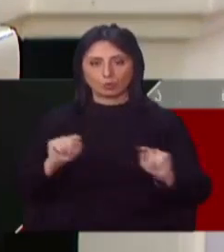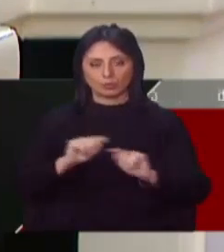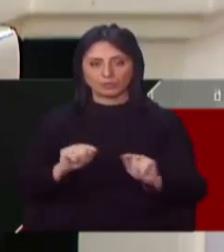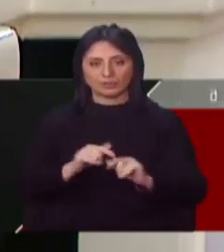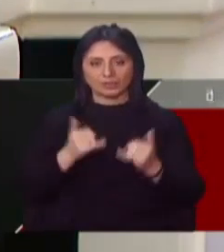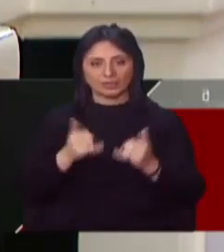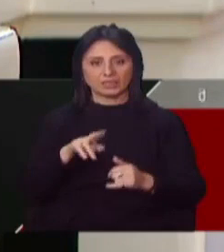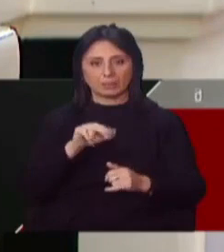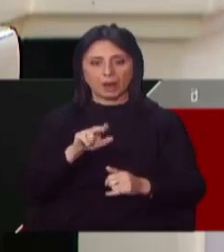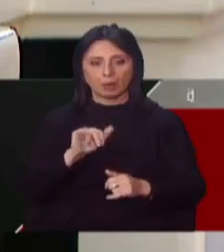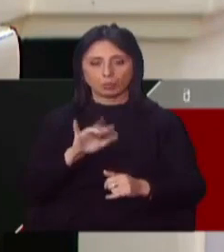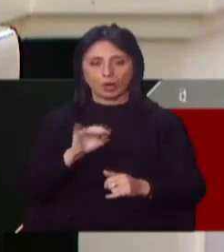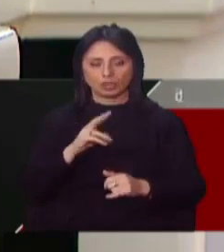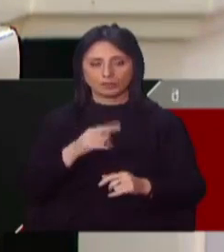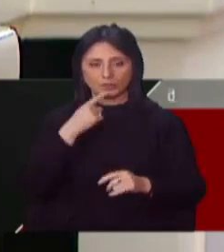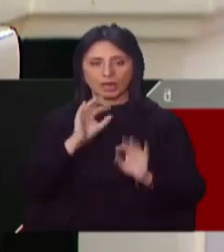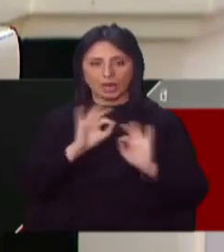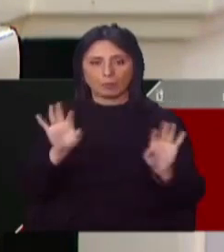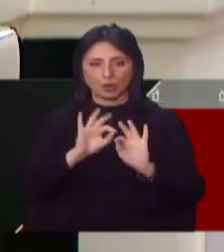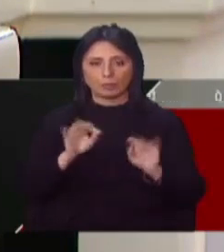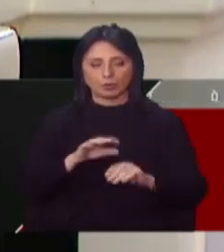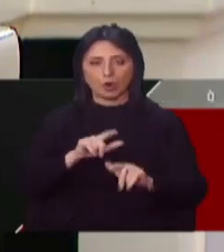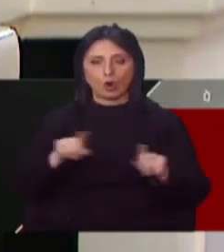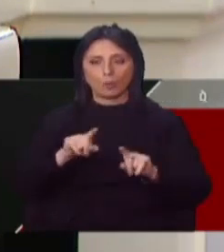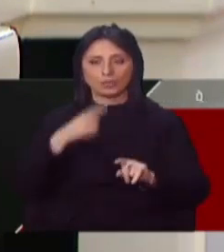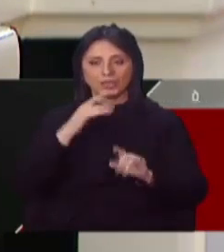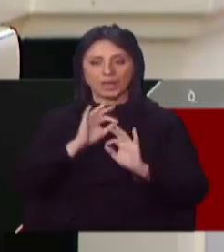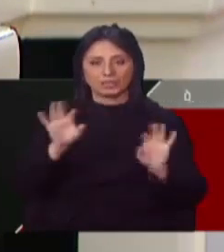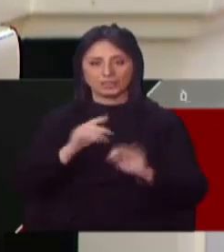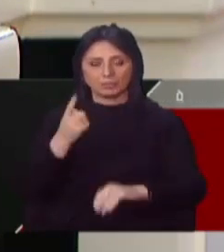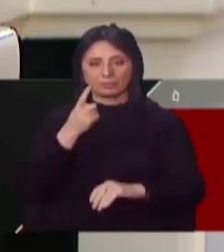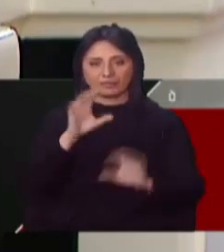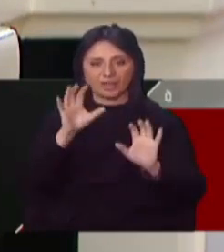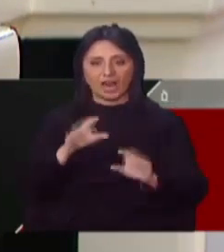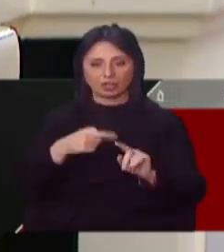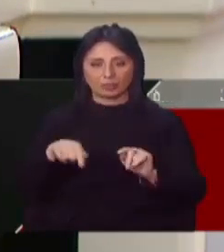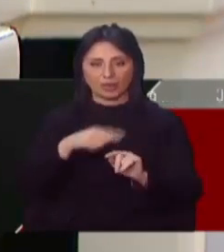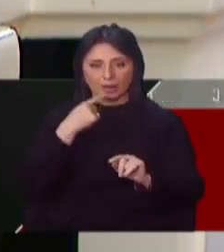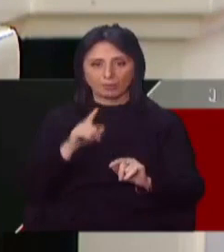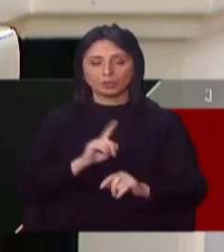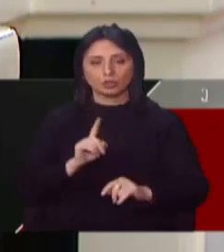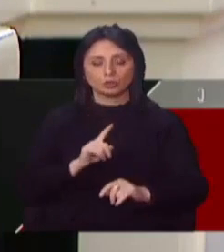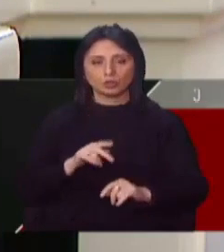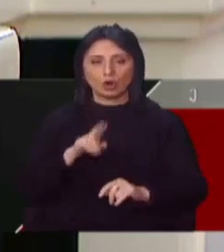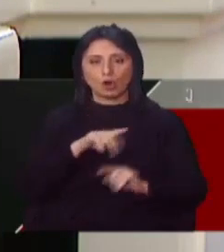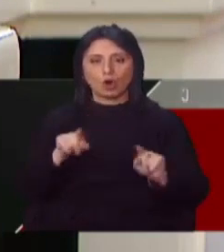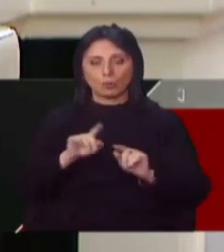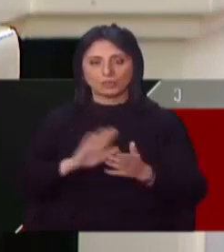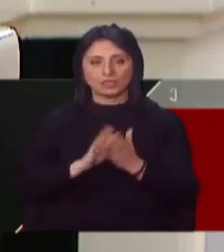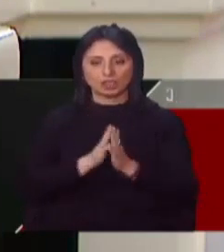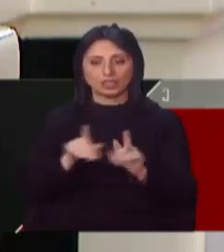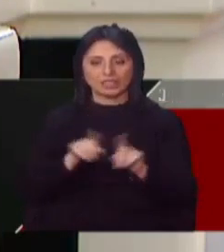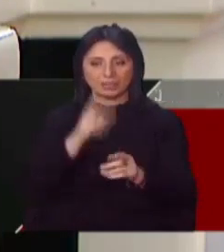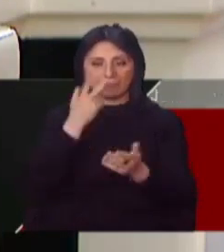opoziția, dreșalo papoșuna gamu ehmaura, opoziția zganț hadebe, spiroli canon de beli ambob simasrom, opoziția situații